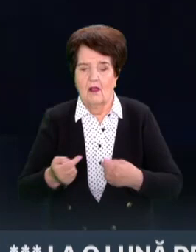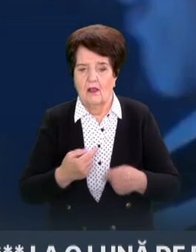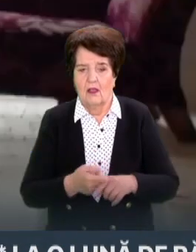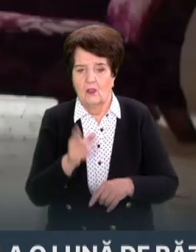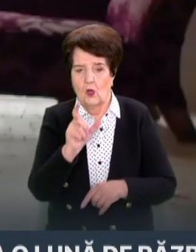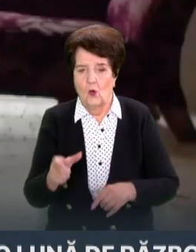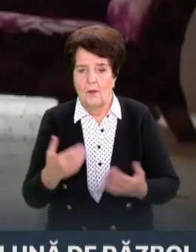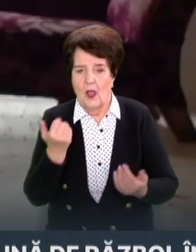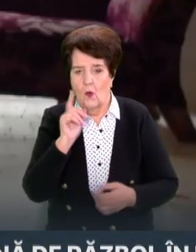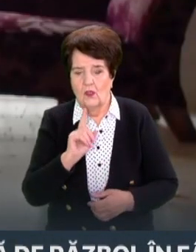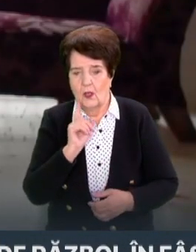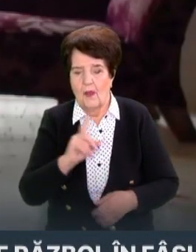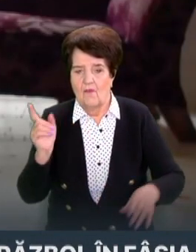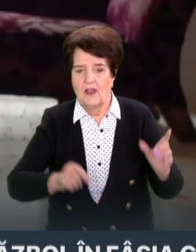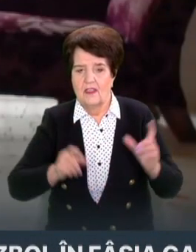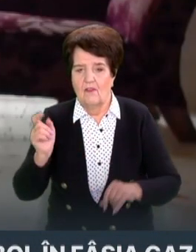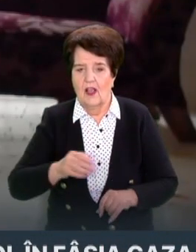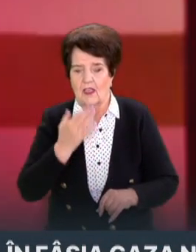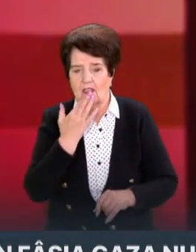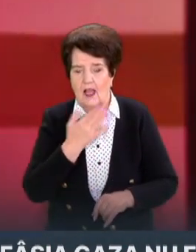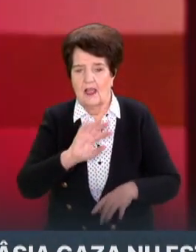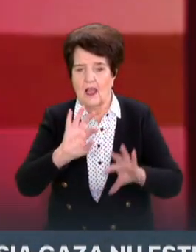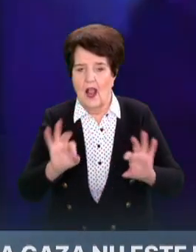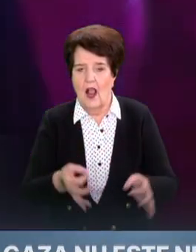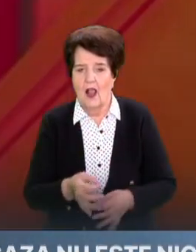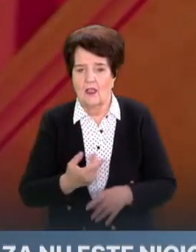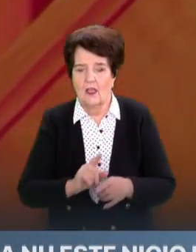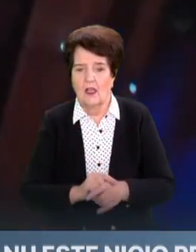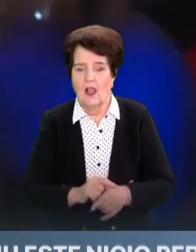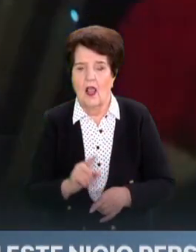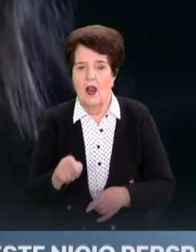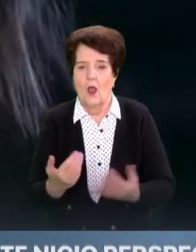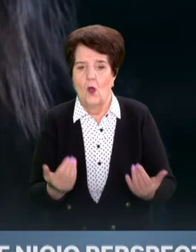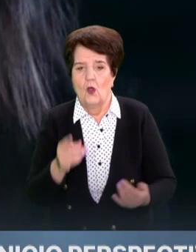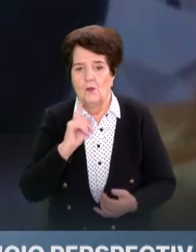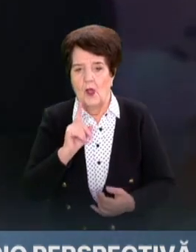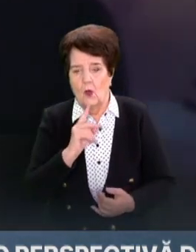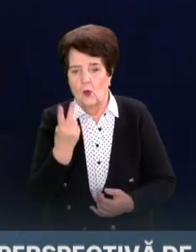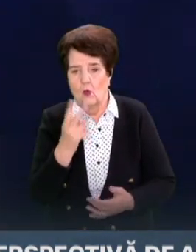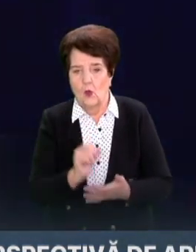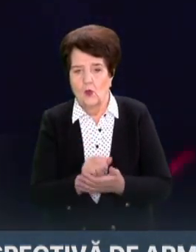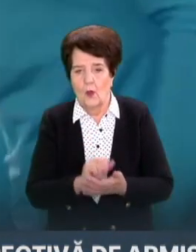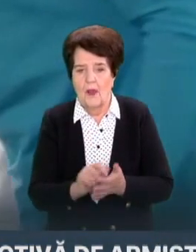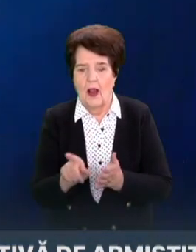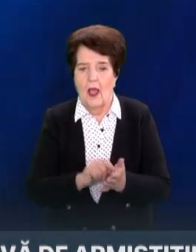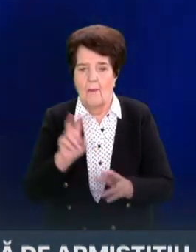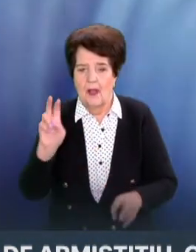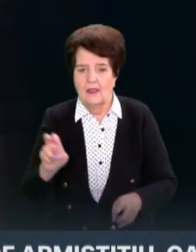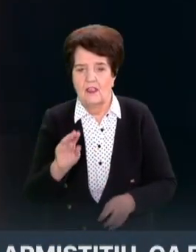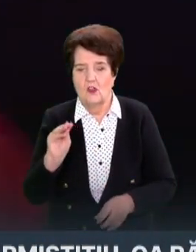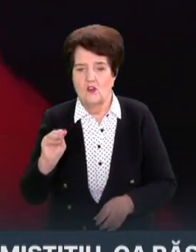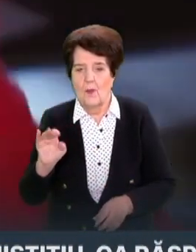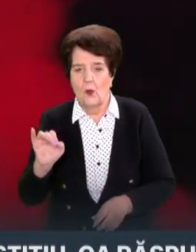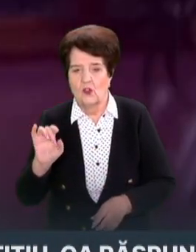contemporană. Festivalul Internațional al Artelor Contemporane a continuat cu două documentare, La pensie de Radu Zaporojan